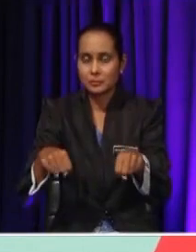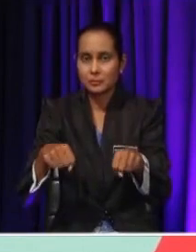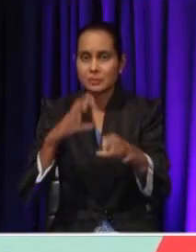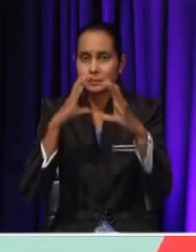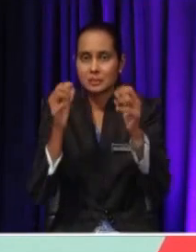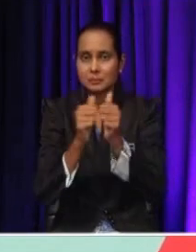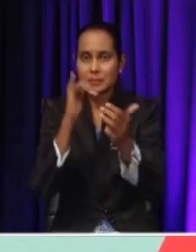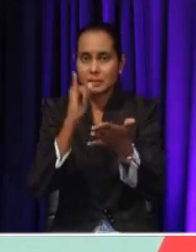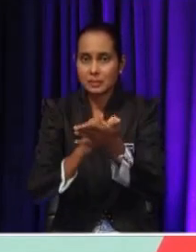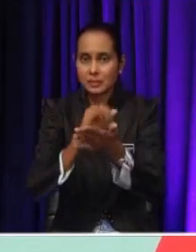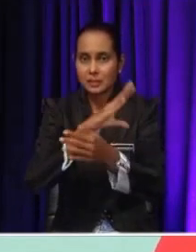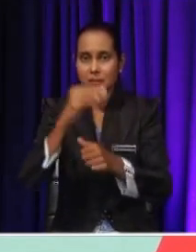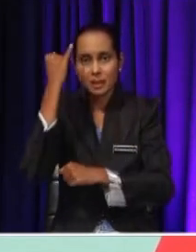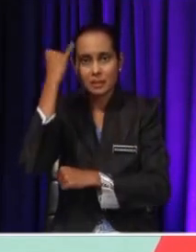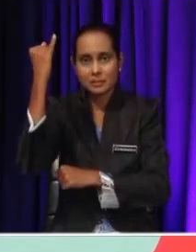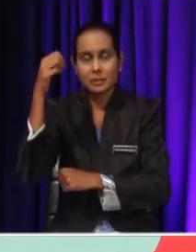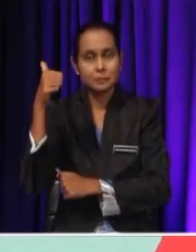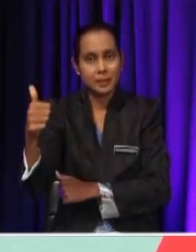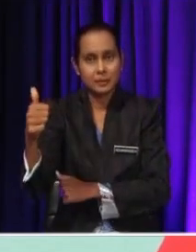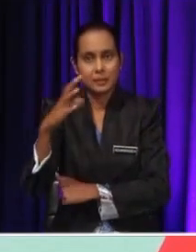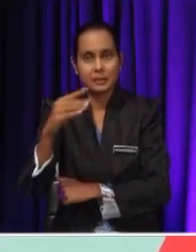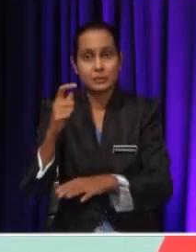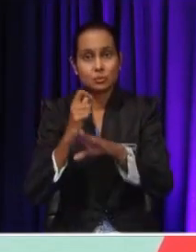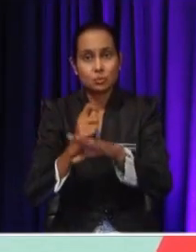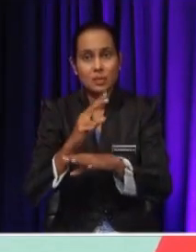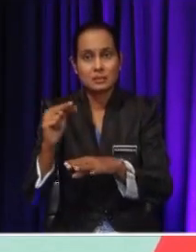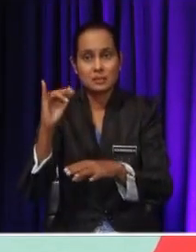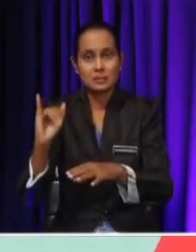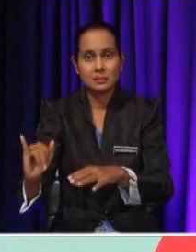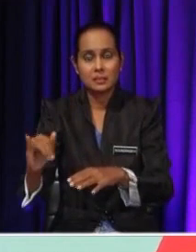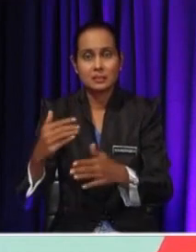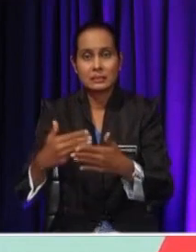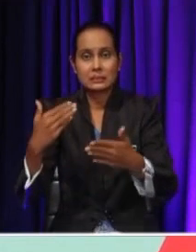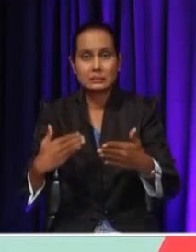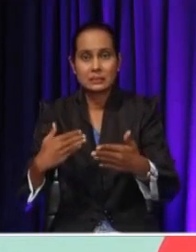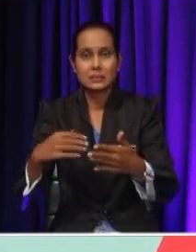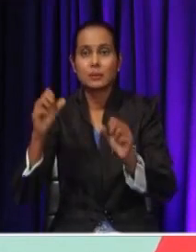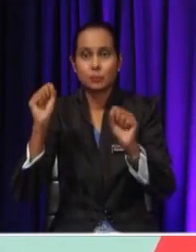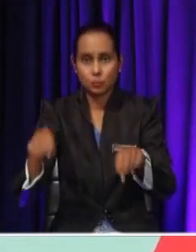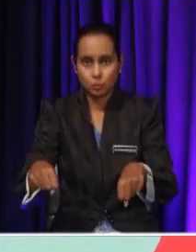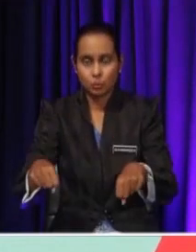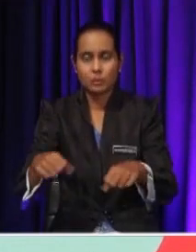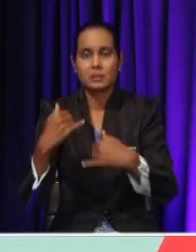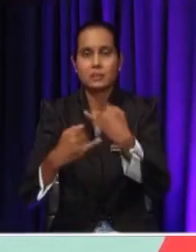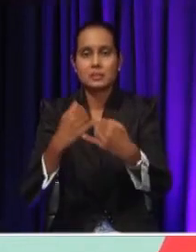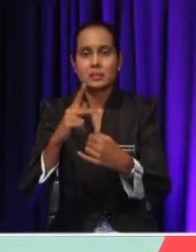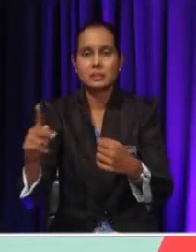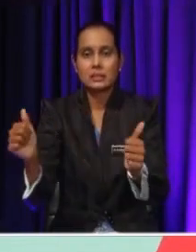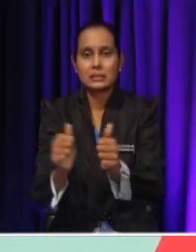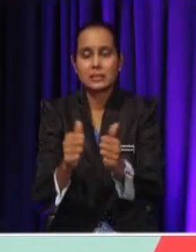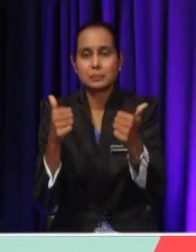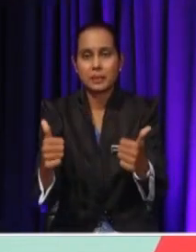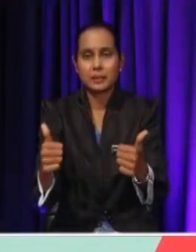dan aidin diberikan sangat Bernas dan tugasnya yang saya berikan sebelum salat ini mereka boleh jahitkan dengan baiknya